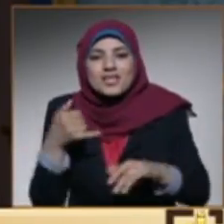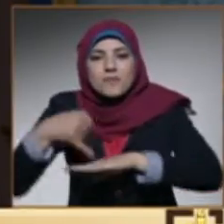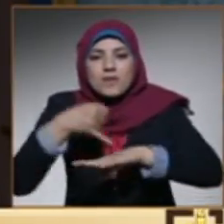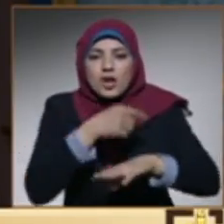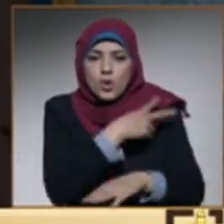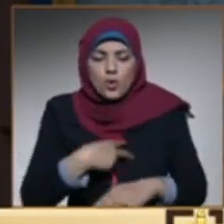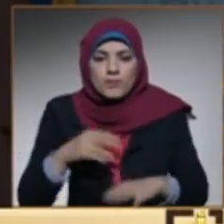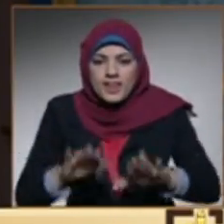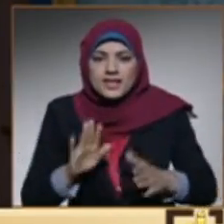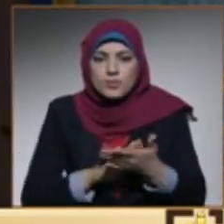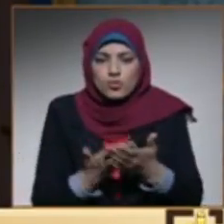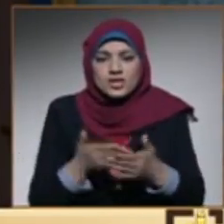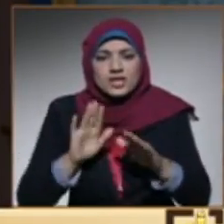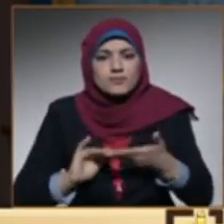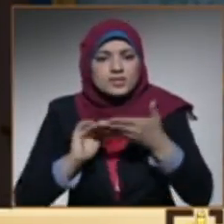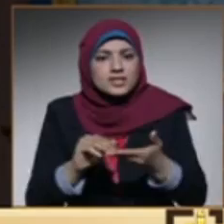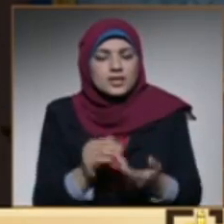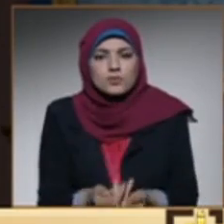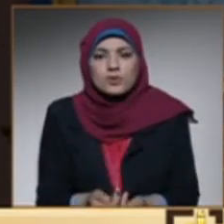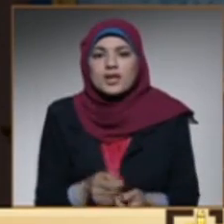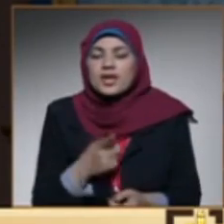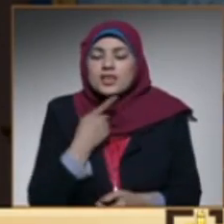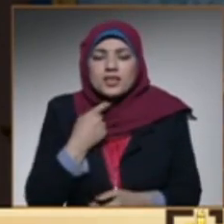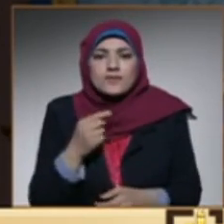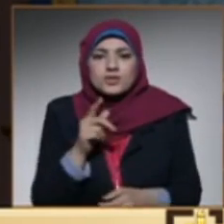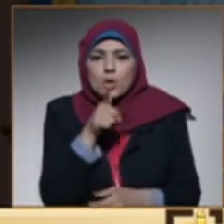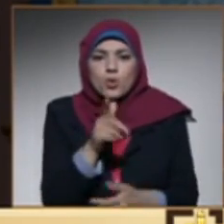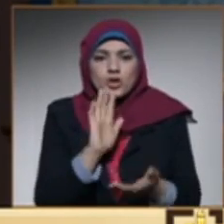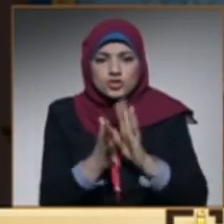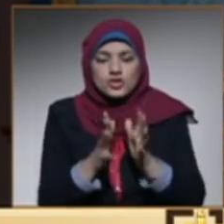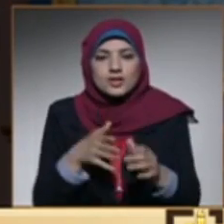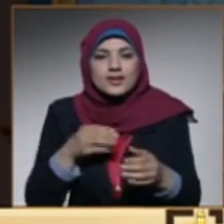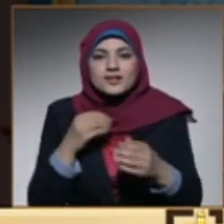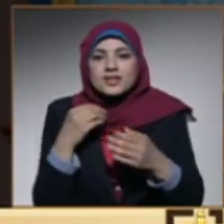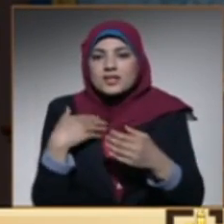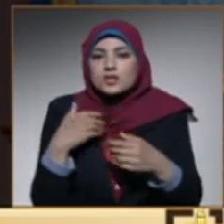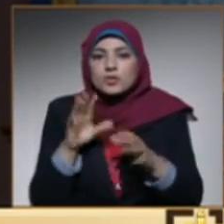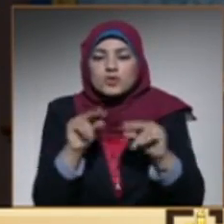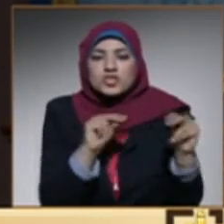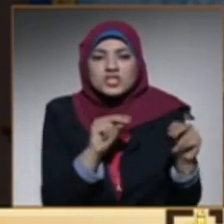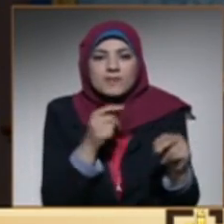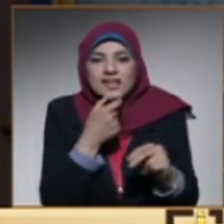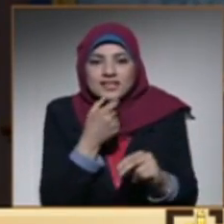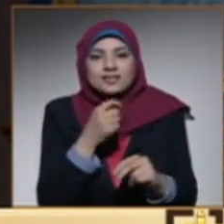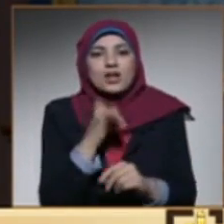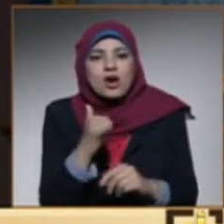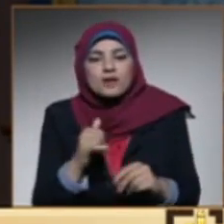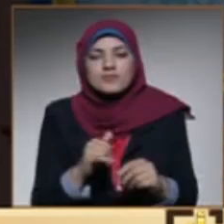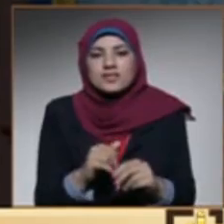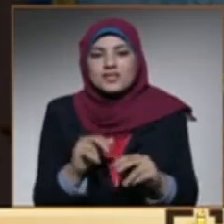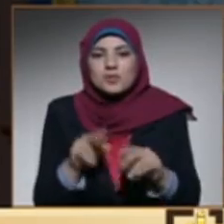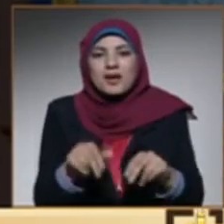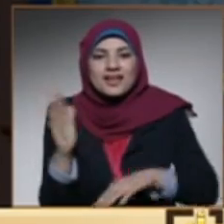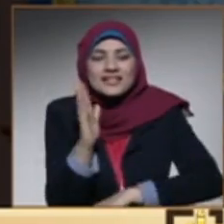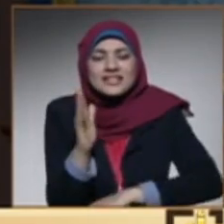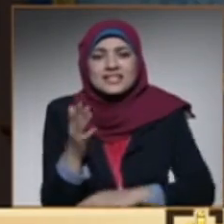طبعا ان لغه الاشاره تنزل في المناهج، ان هي تتدرس طبعا زي الانجليزي والفرنساوي، ما تبقاش ماده اساسيه بس تبقى ماده،